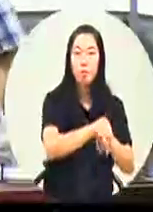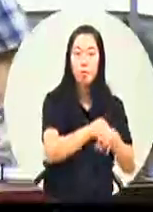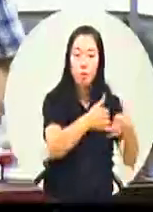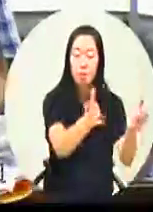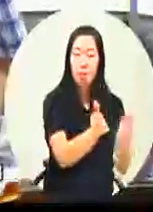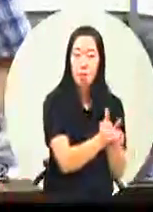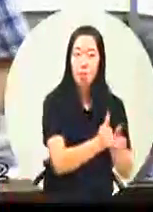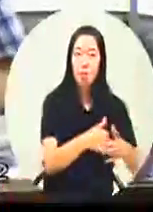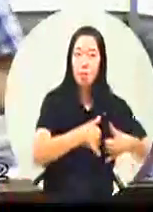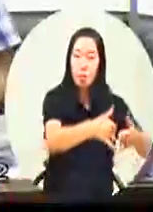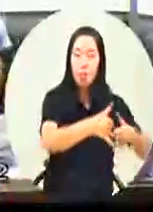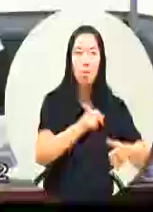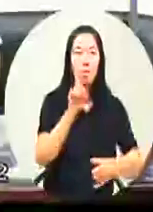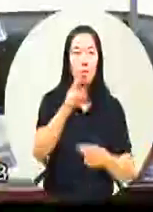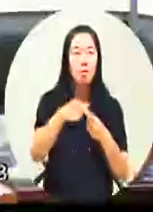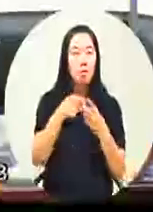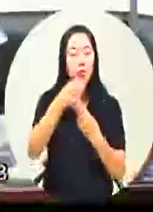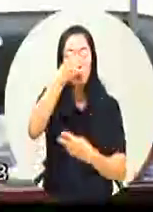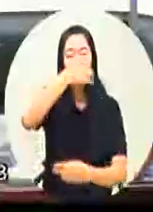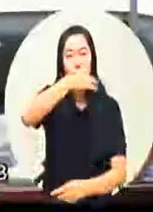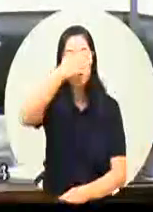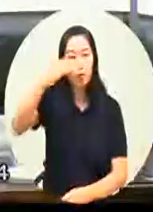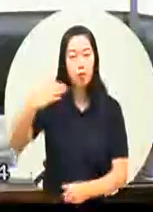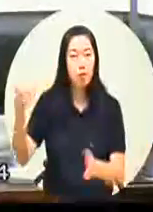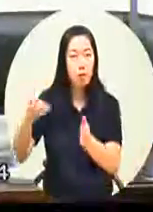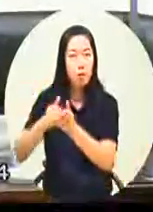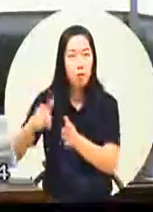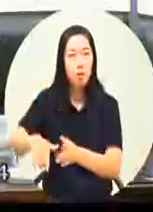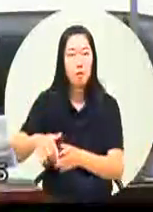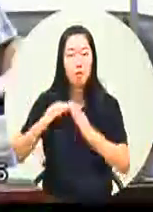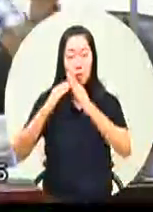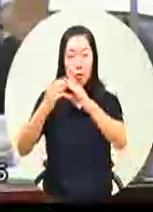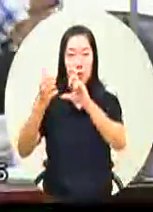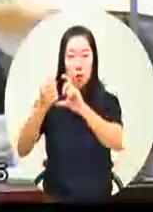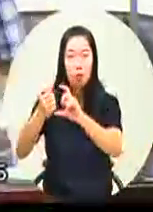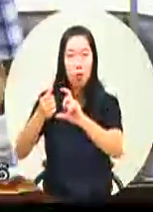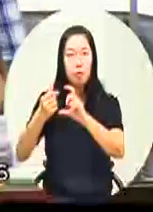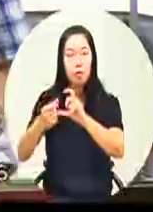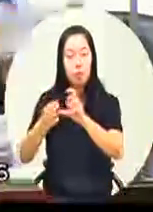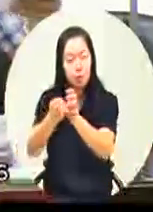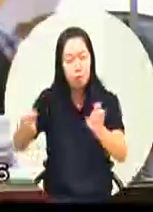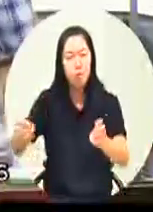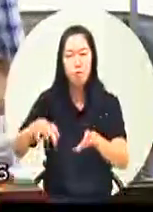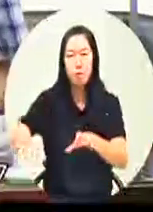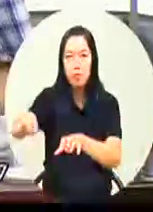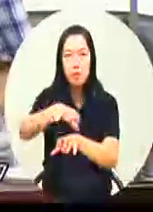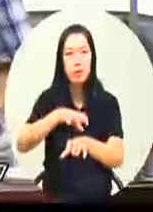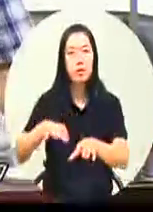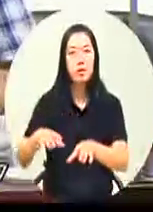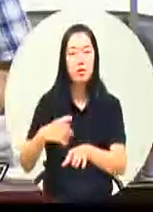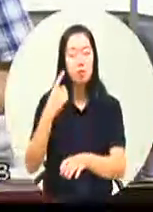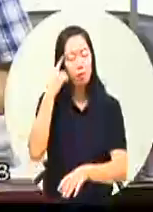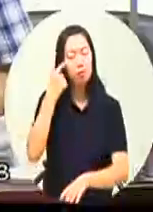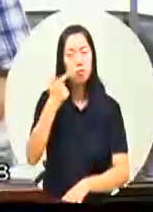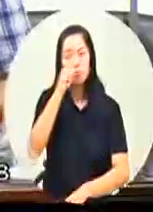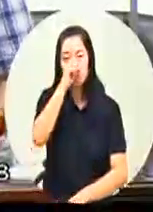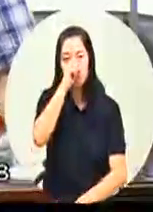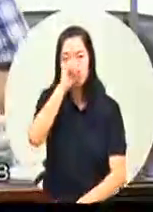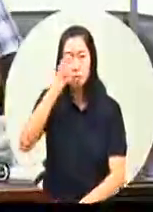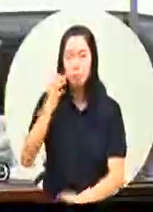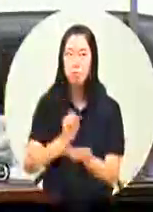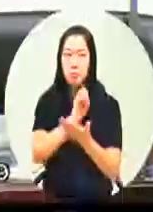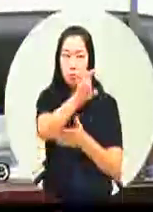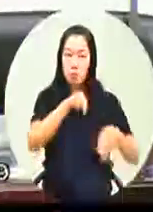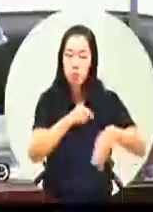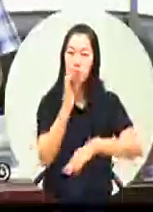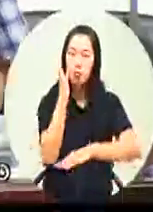大。从说凤山的到叫什么什么市区线延伸线，真好。但是你报行政院，你今